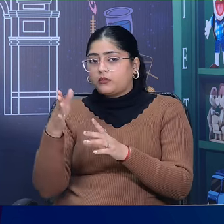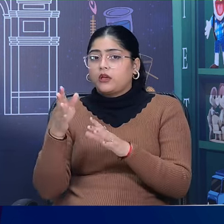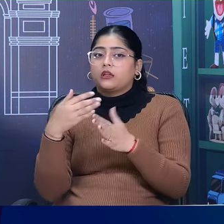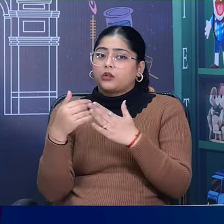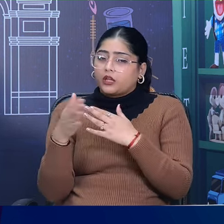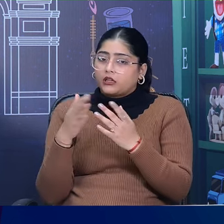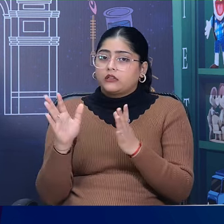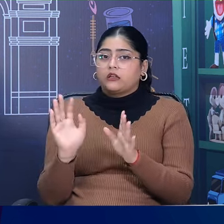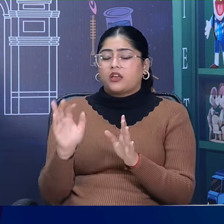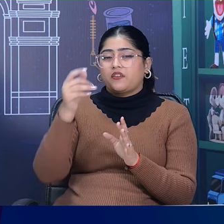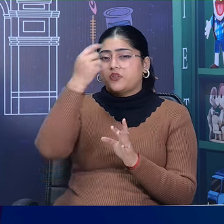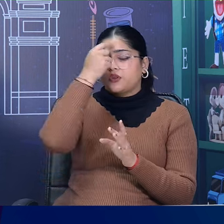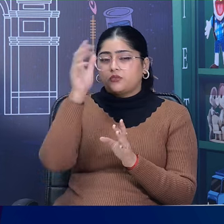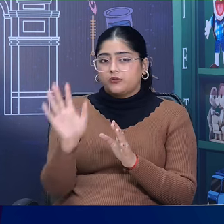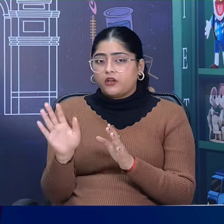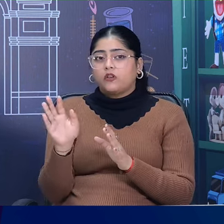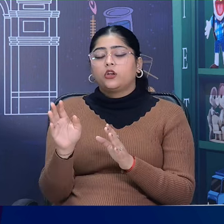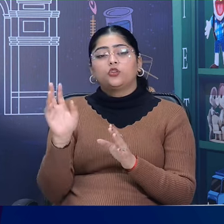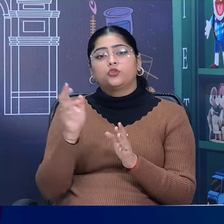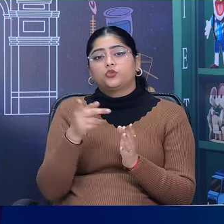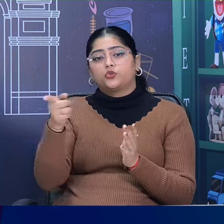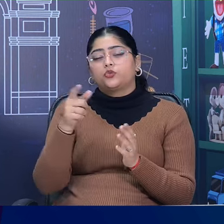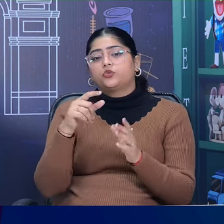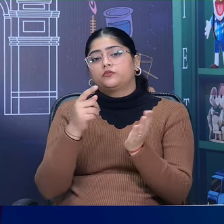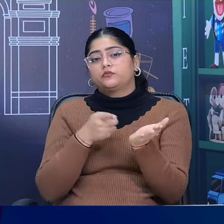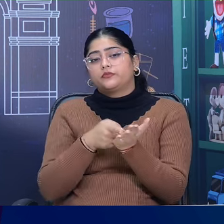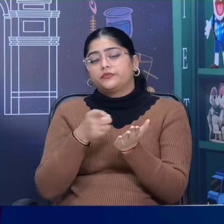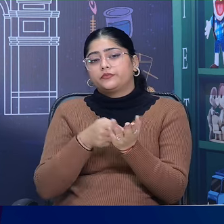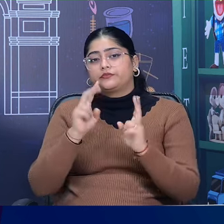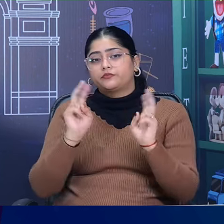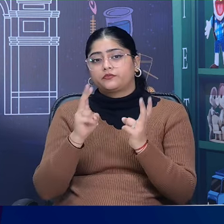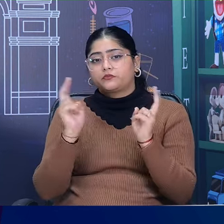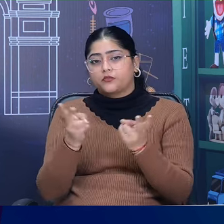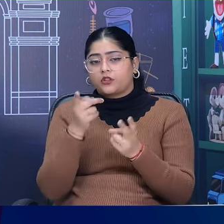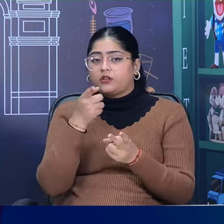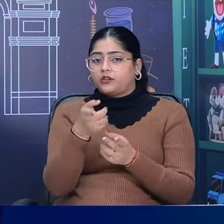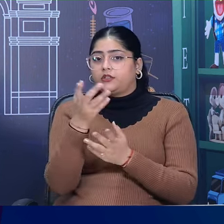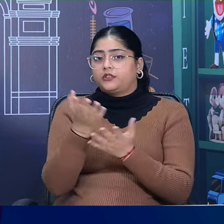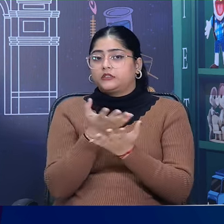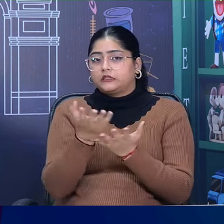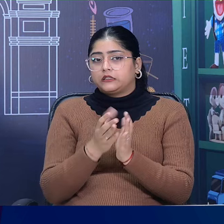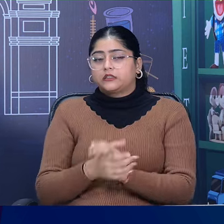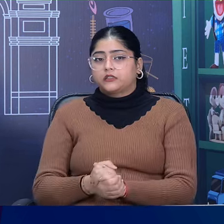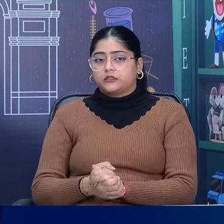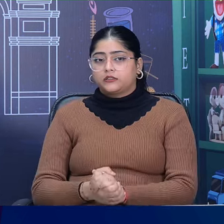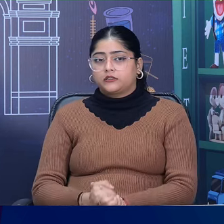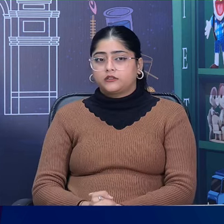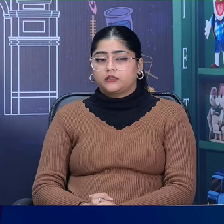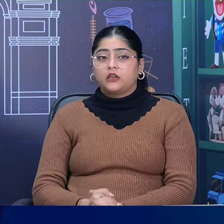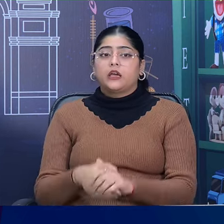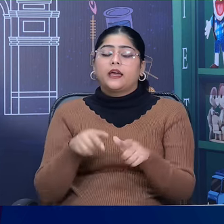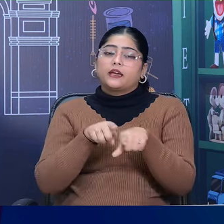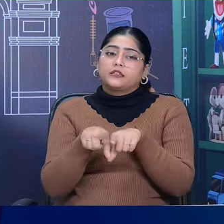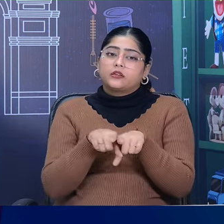अपना किराया वसूलने की कोशिश कर रहे हैं अब अधिकतर जो लोग होंगे वो उसी ग्राम सभा का हिस्सा होंगे जो उस वाहन का मालिक